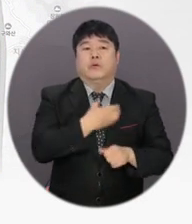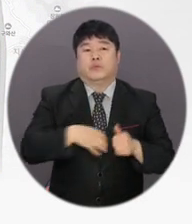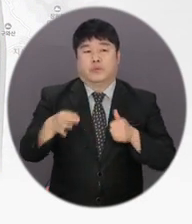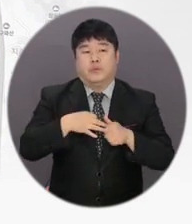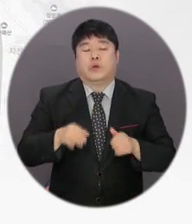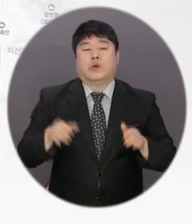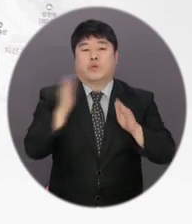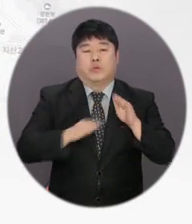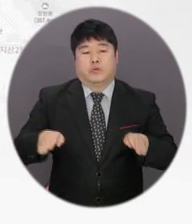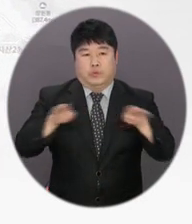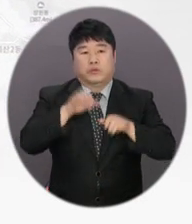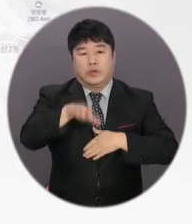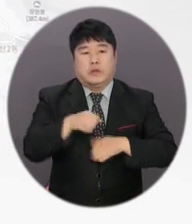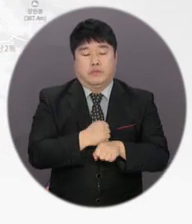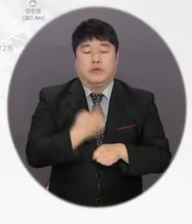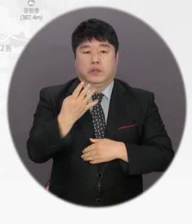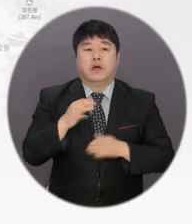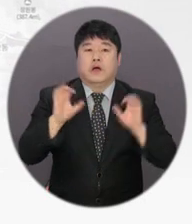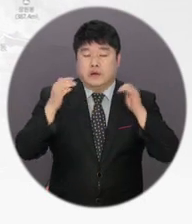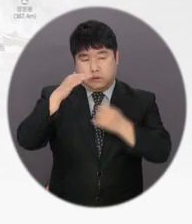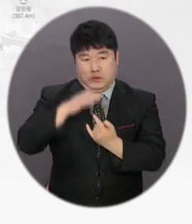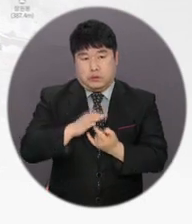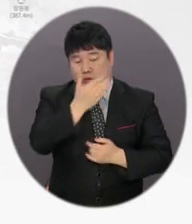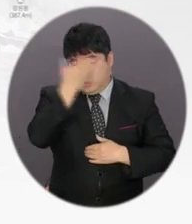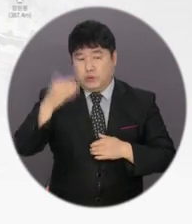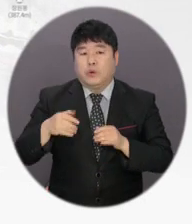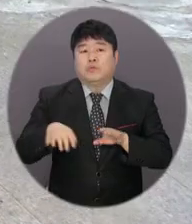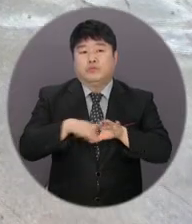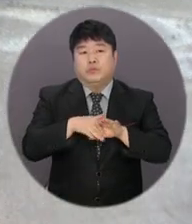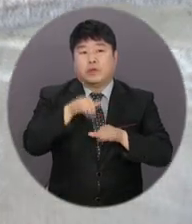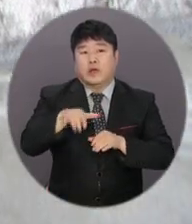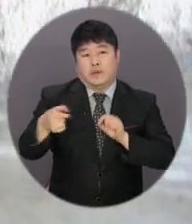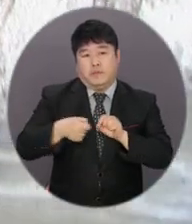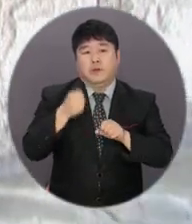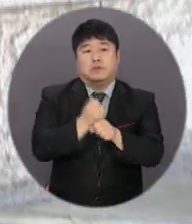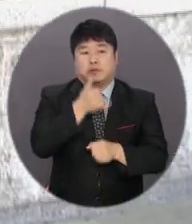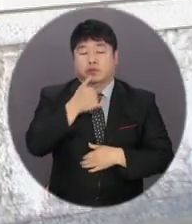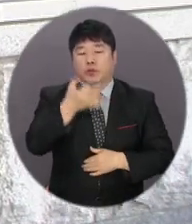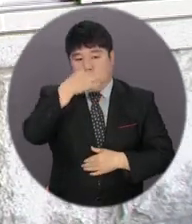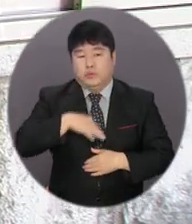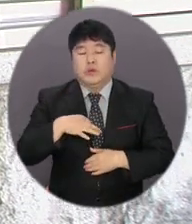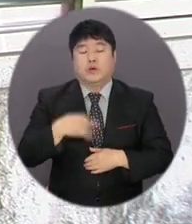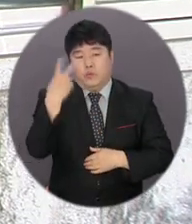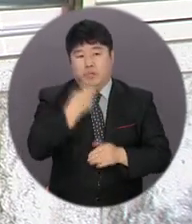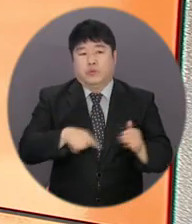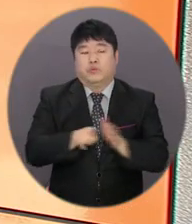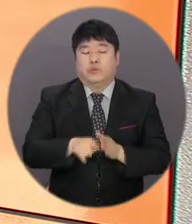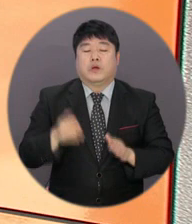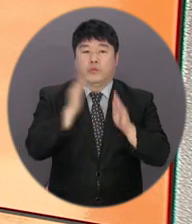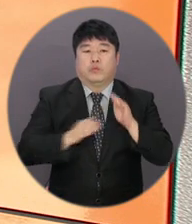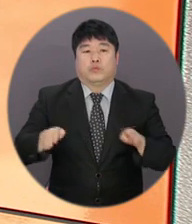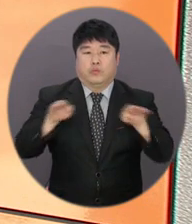관공서 앞에, 4곳은 어린이 청소년 문화시설에 설치돼 있습니다. 효율적인 관리를 위해 관공서 위주로만